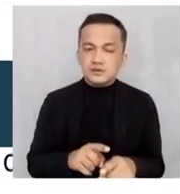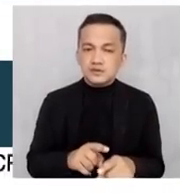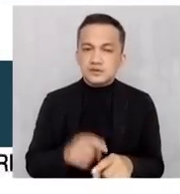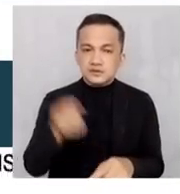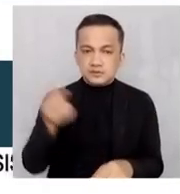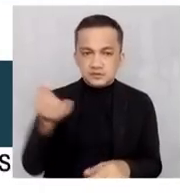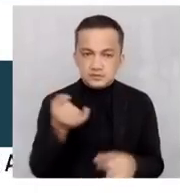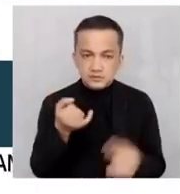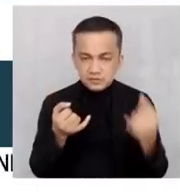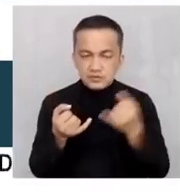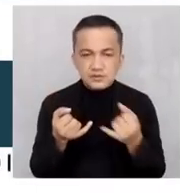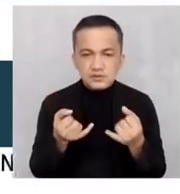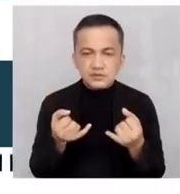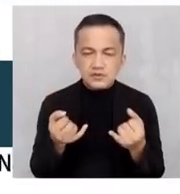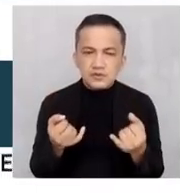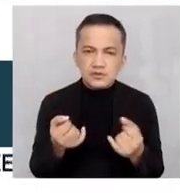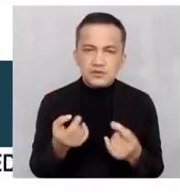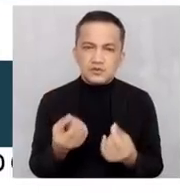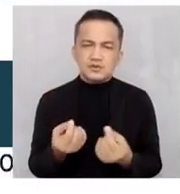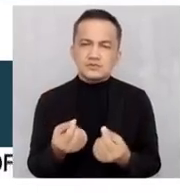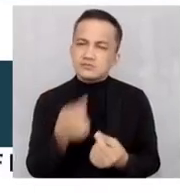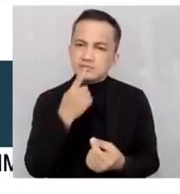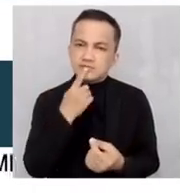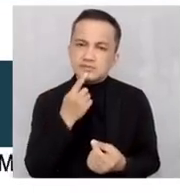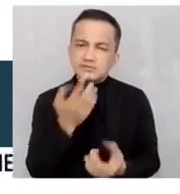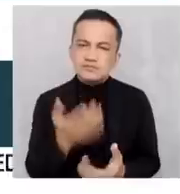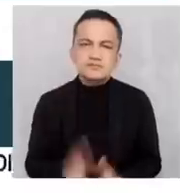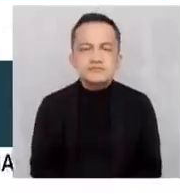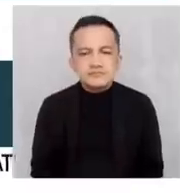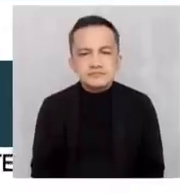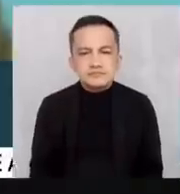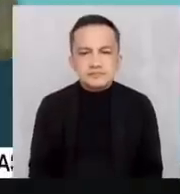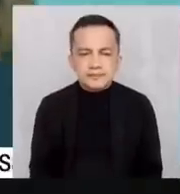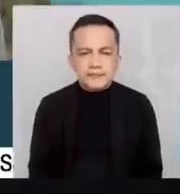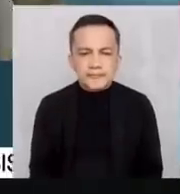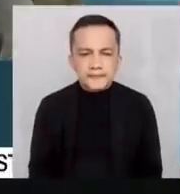po ninyo, what does that tell you?